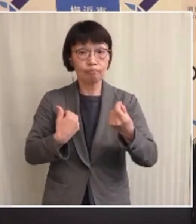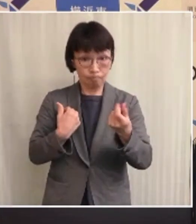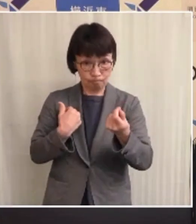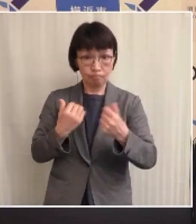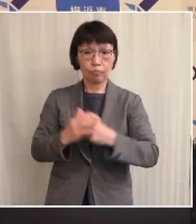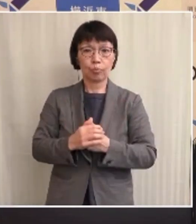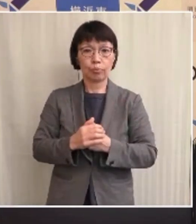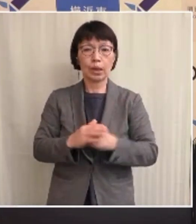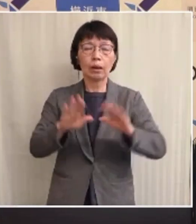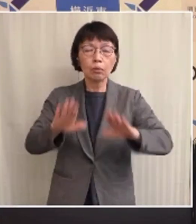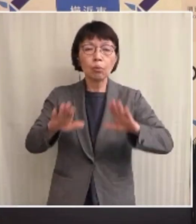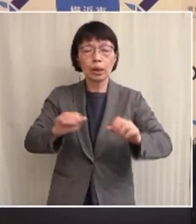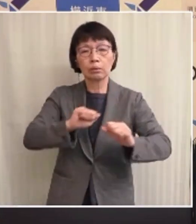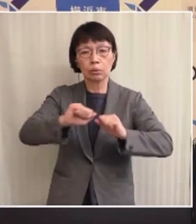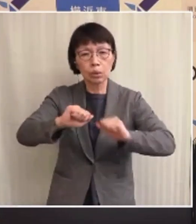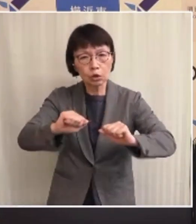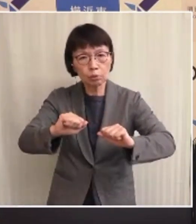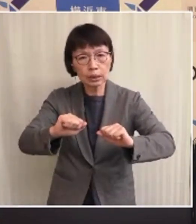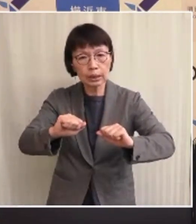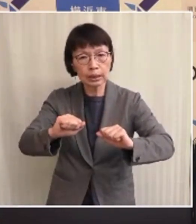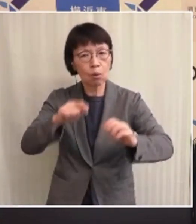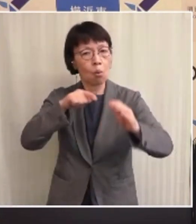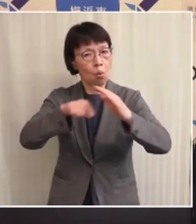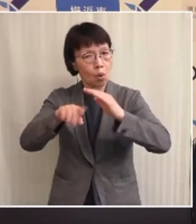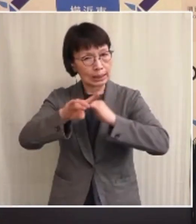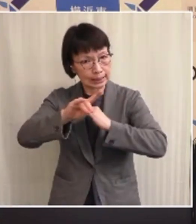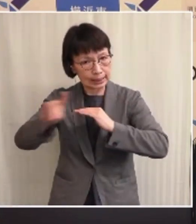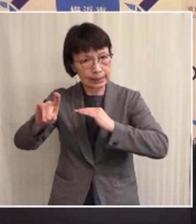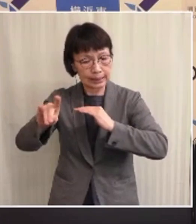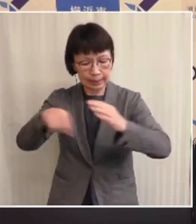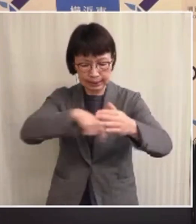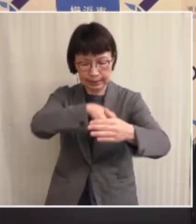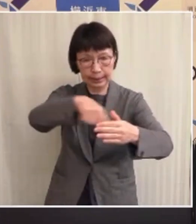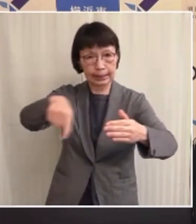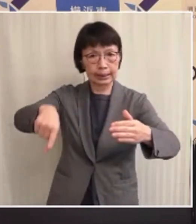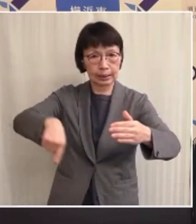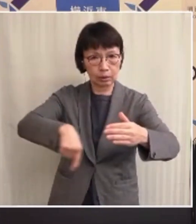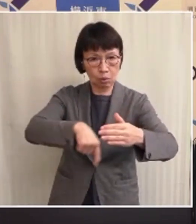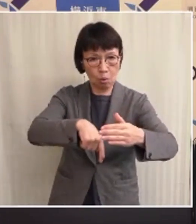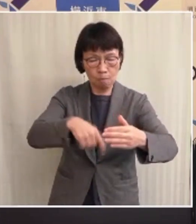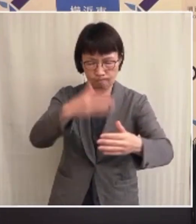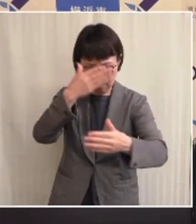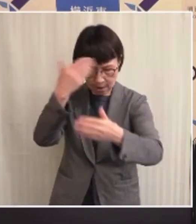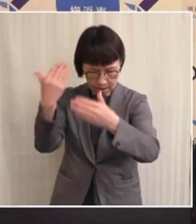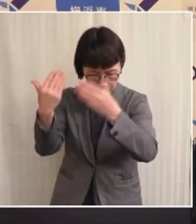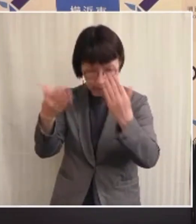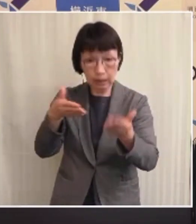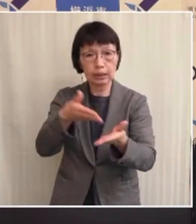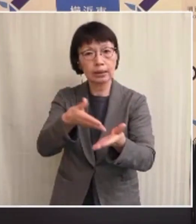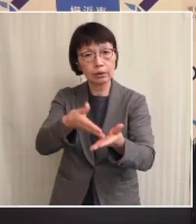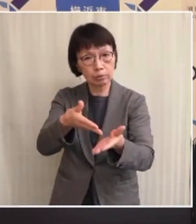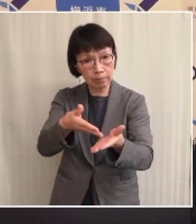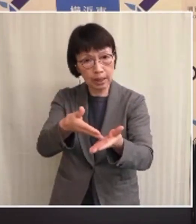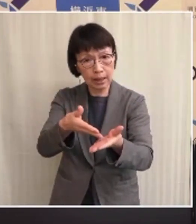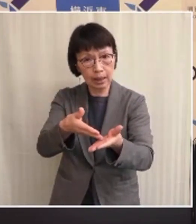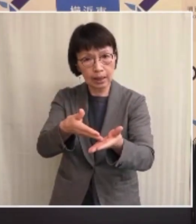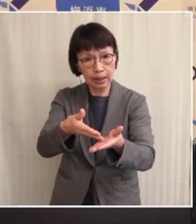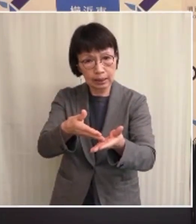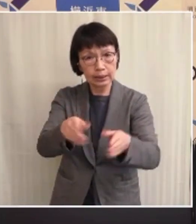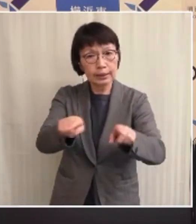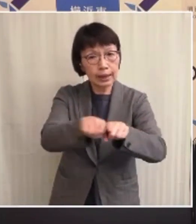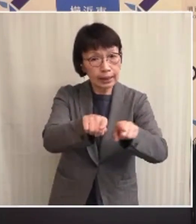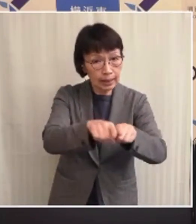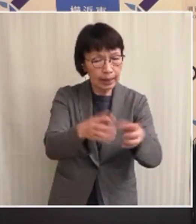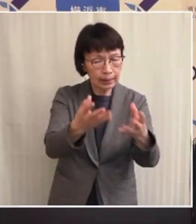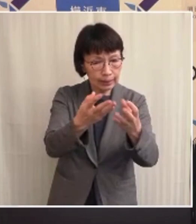今回の取り組みの意義やまあ内容について丁寧にご説明を差し上げながら多くの